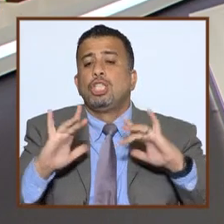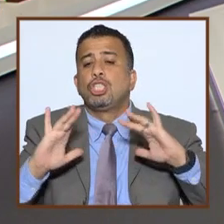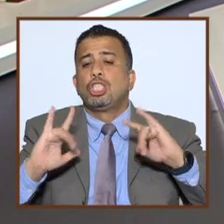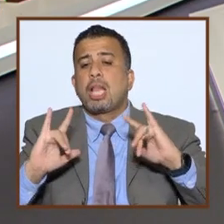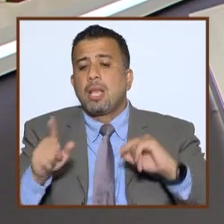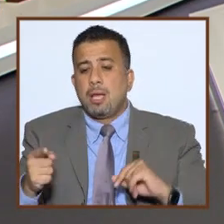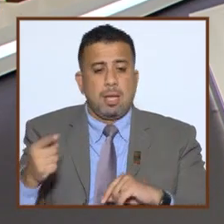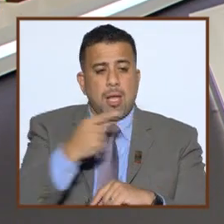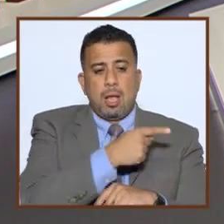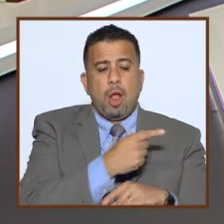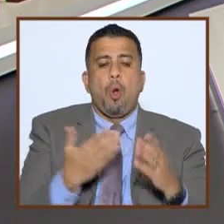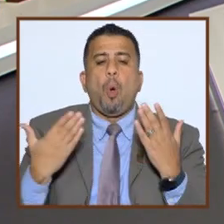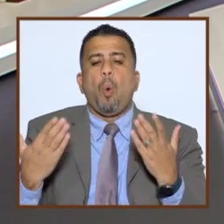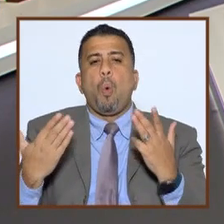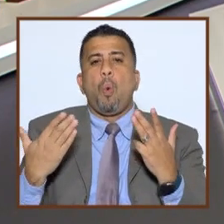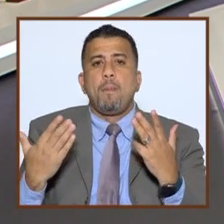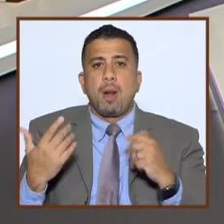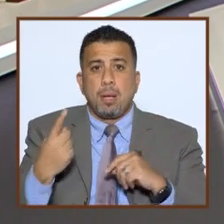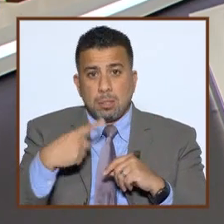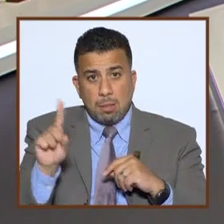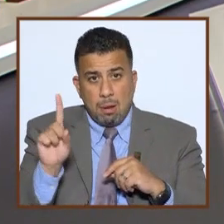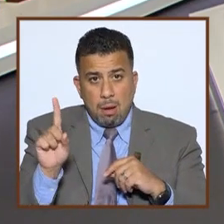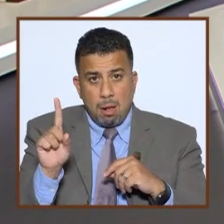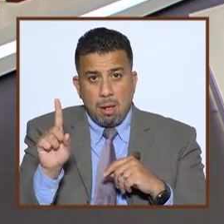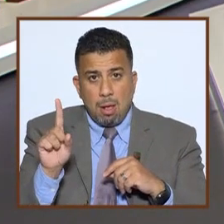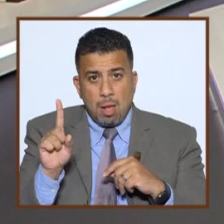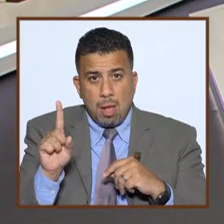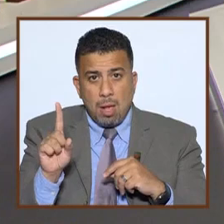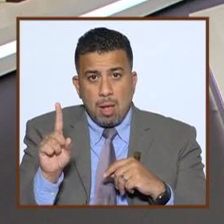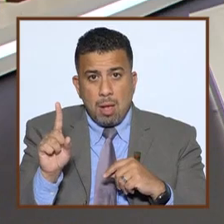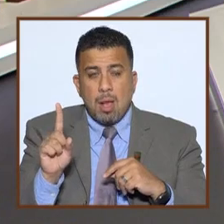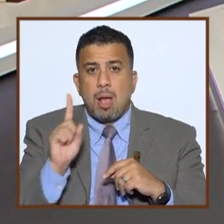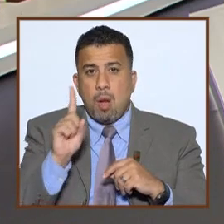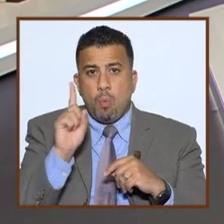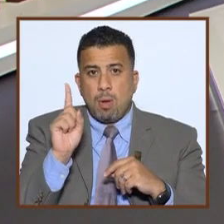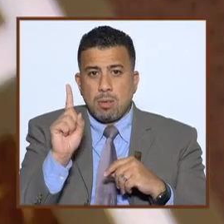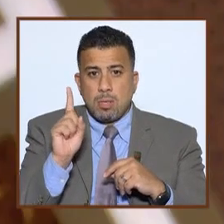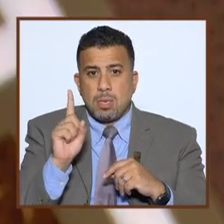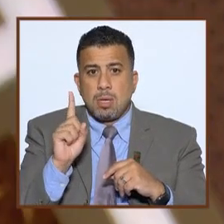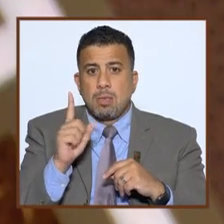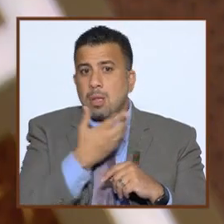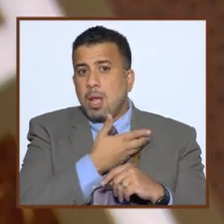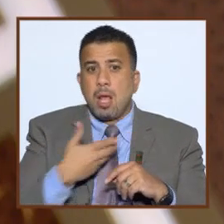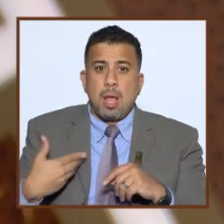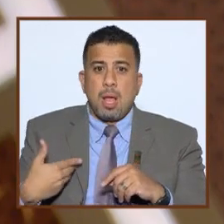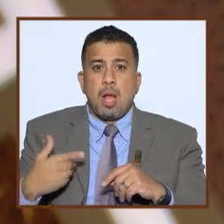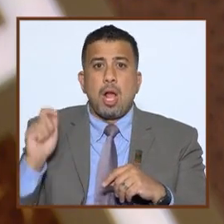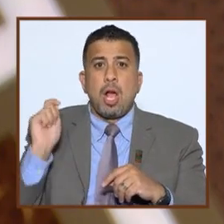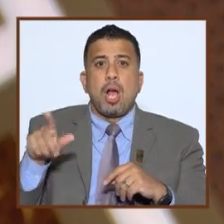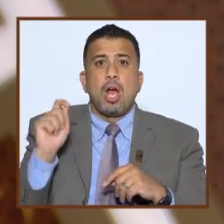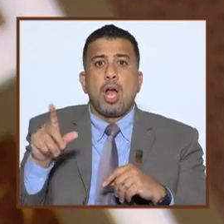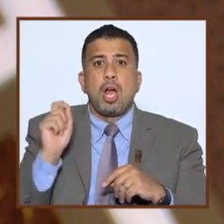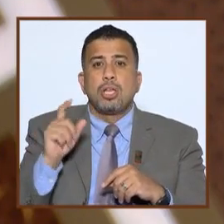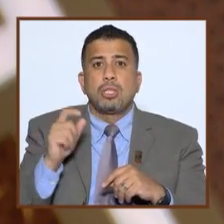ما ادري هل هو صح ولا لا انتم رحتوا الحج ما احرمته يا ابو احمد